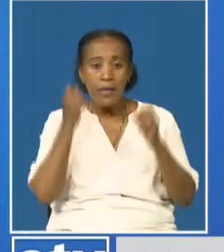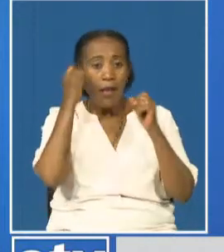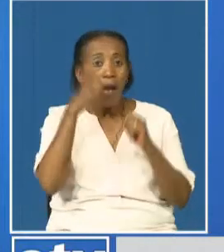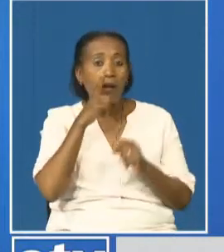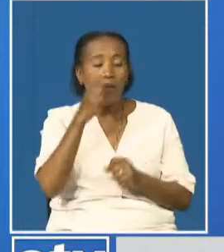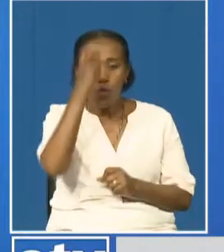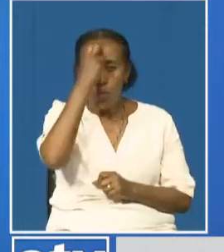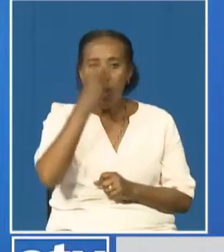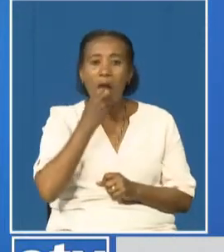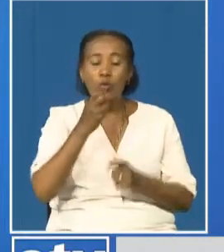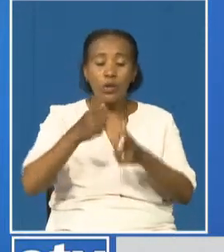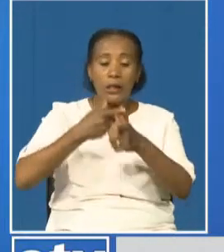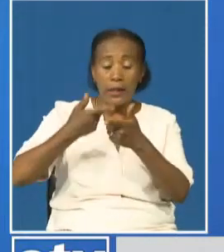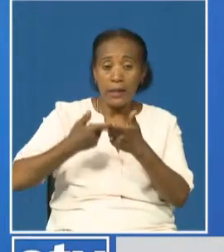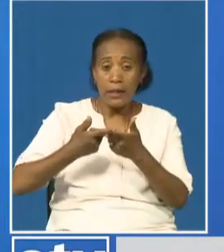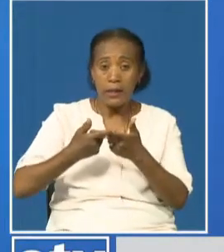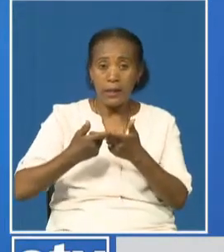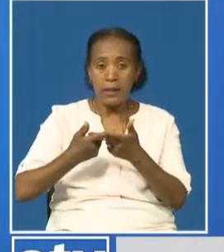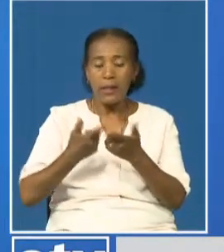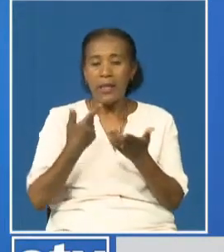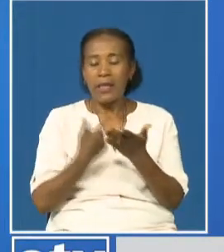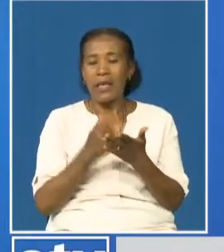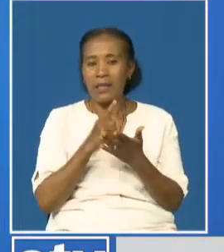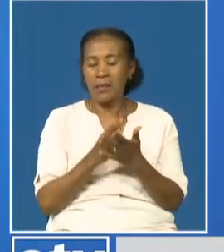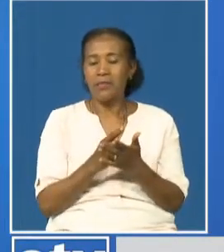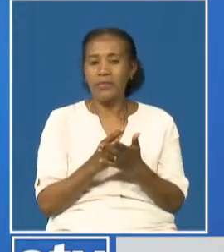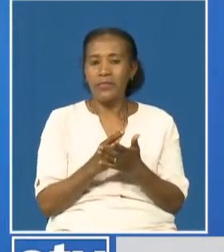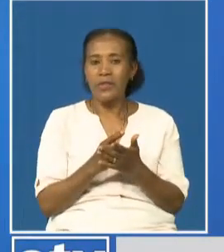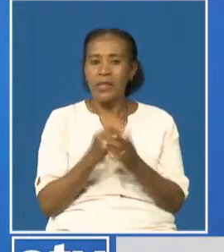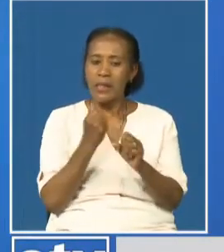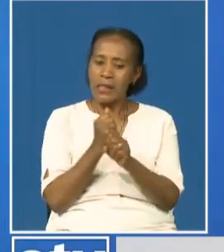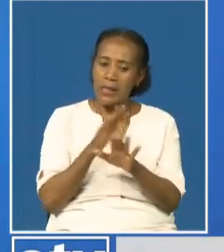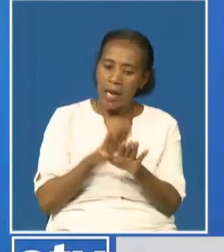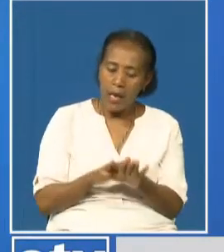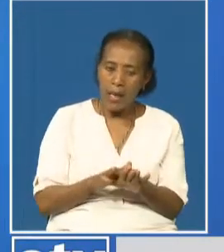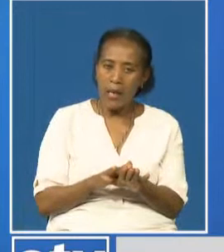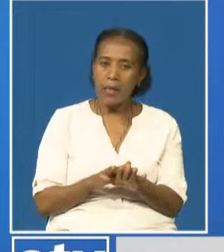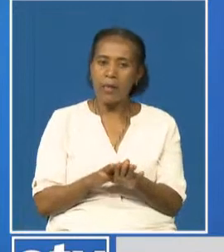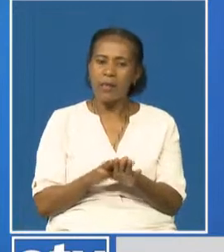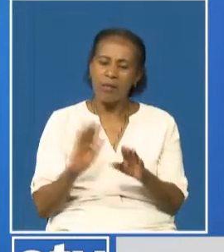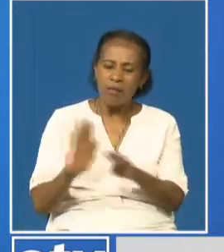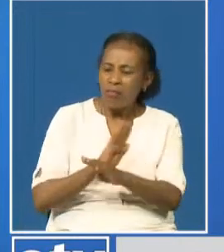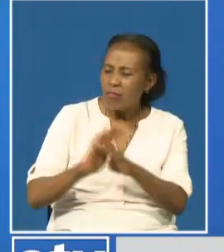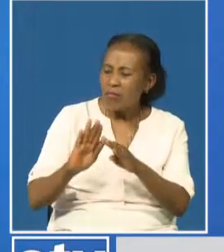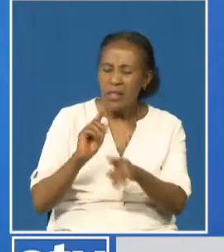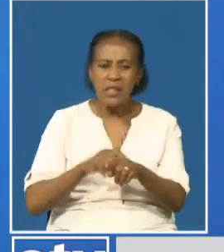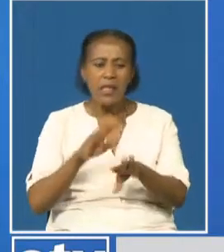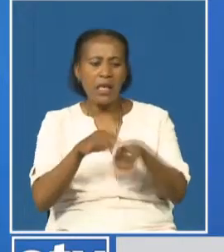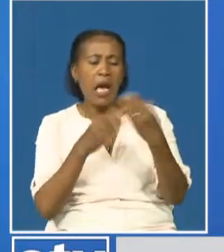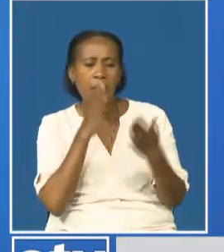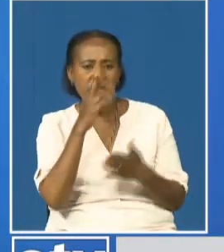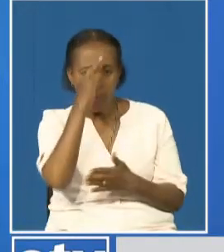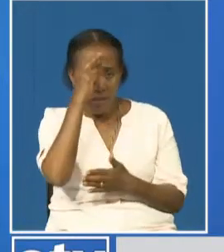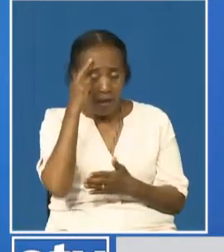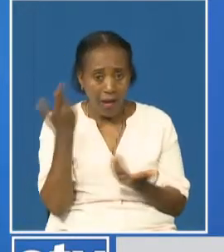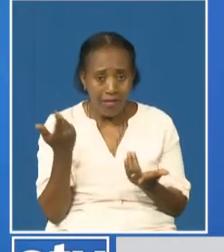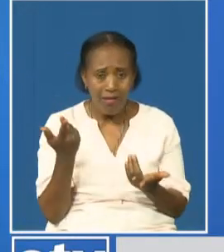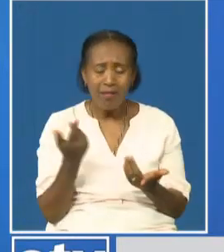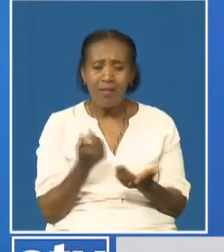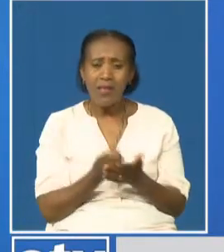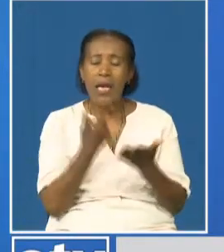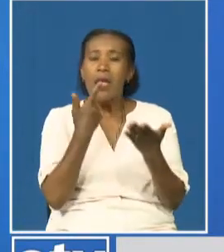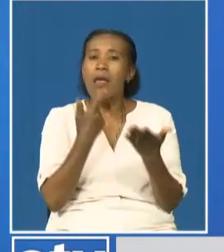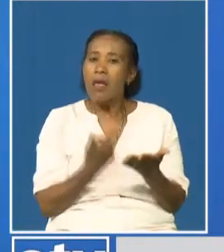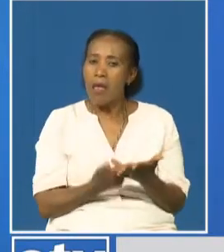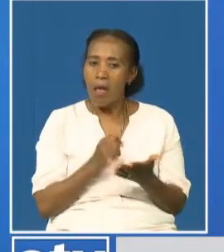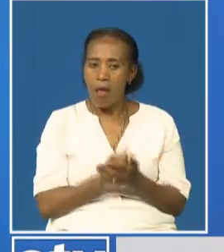ያልተረዱ ወላጆች እንግዲህ ብትልና አለ በጣም ስራ ላይ ተጠምዶ ለልጆች ጊዜ ካለመስጠት የተነሳ እና